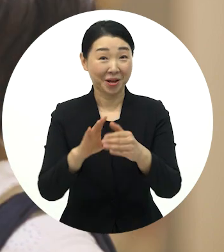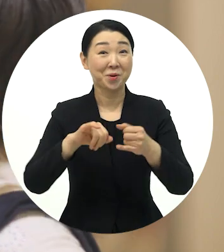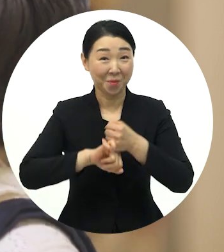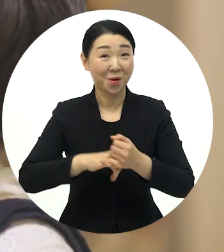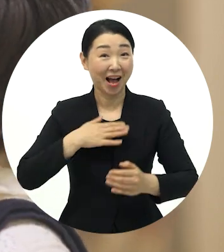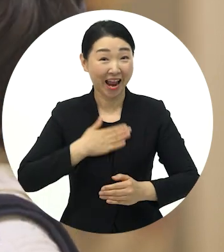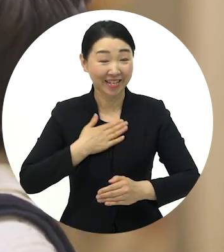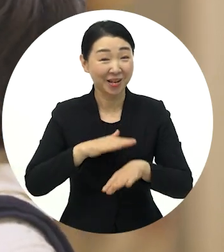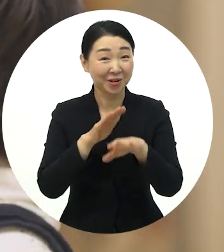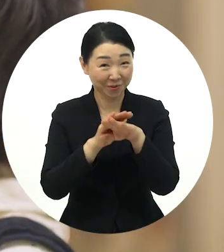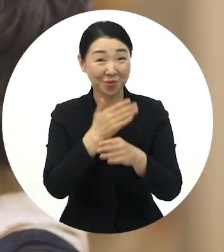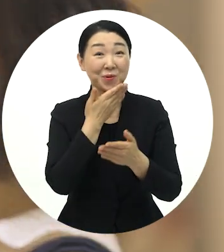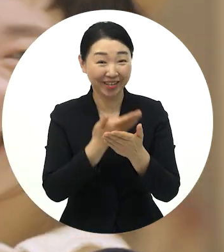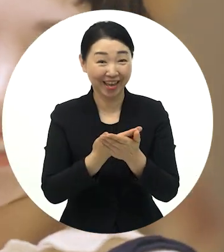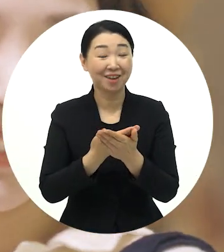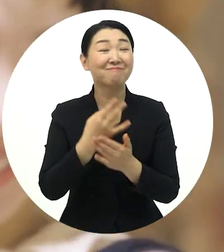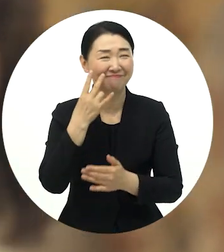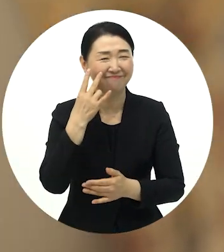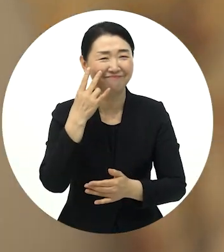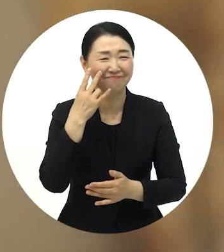모자가 꼭 끼고 해. 손 트니까.